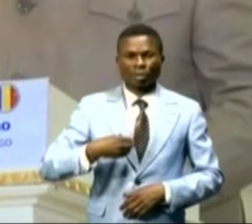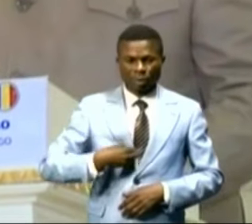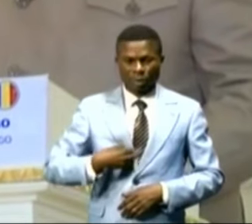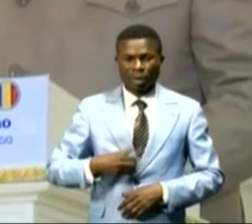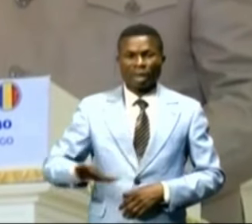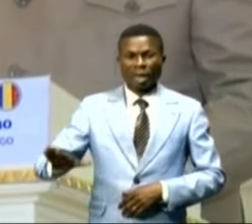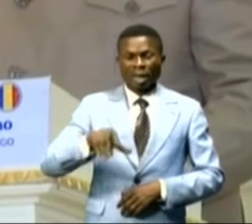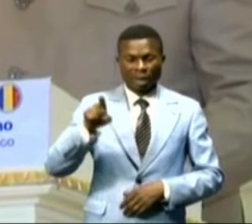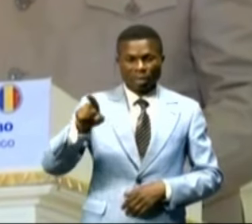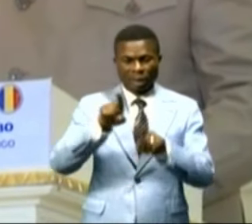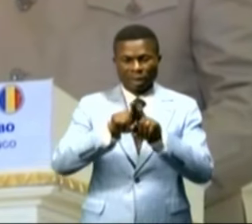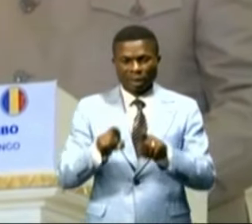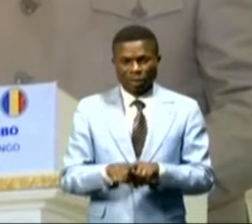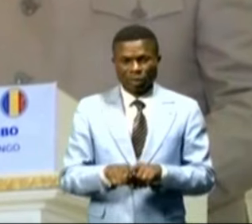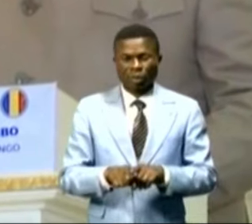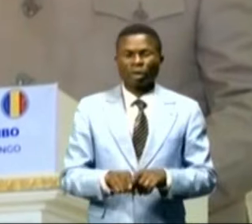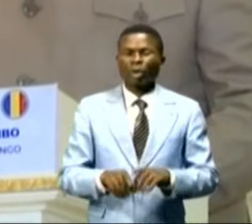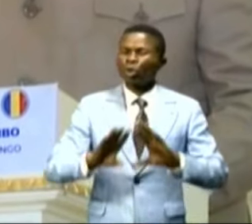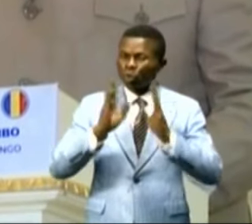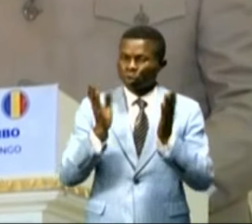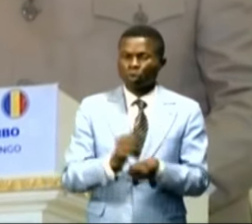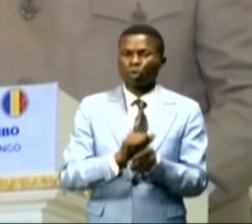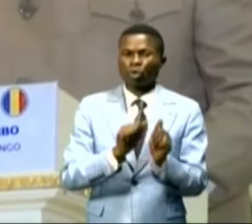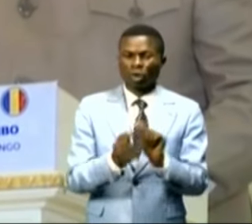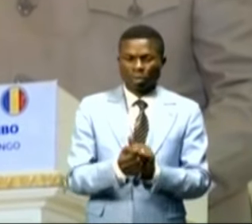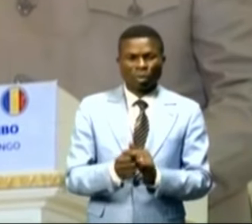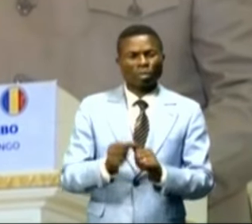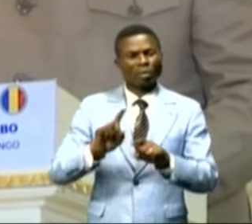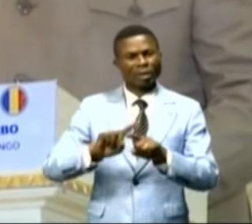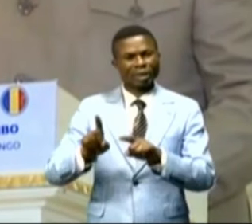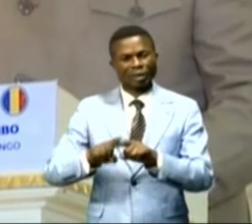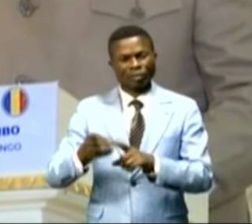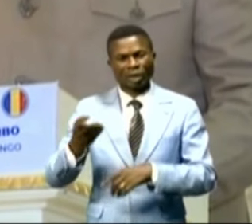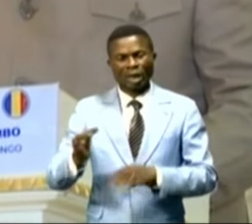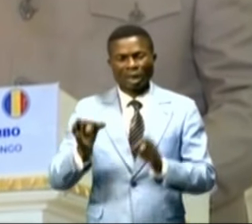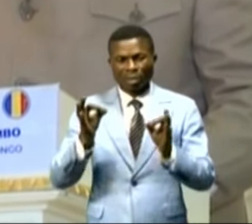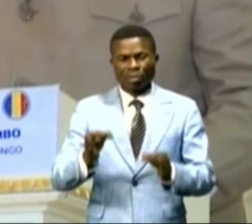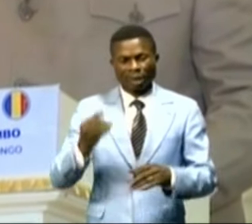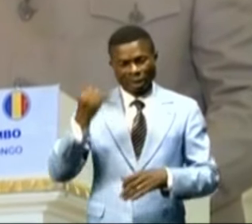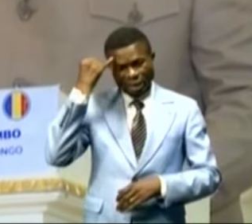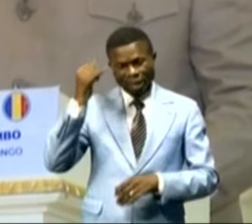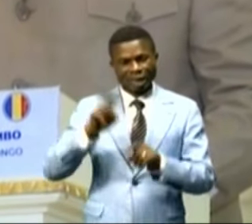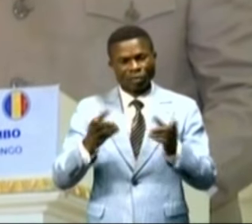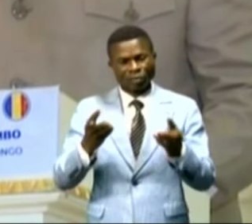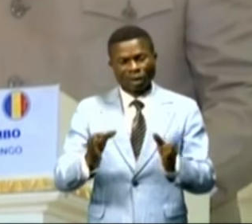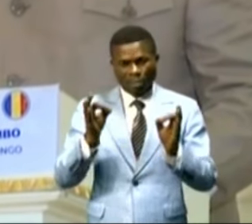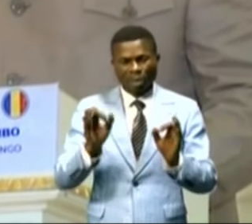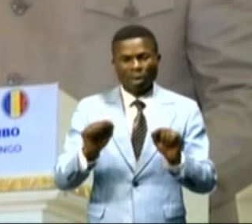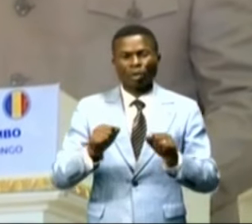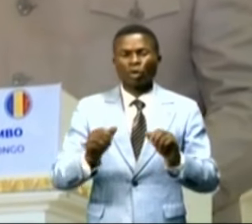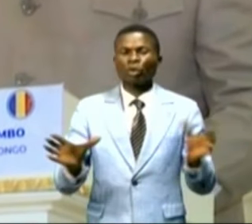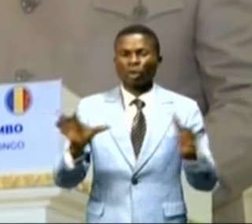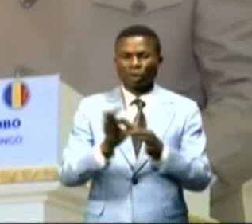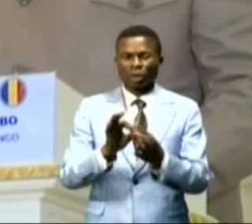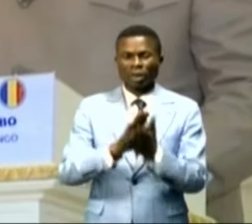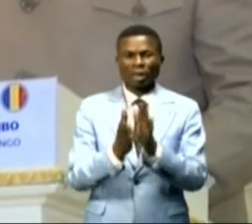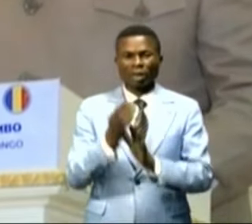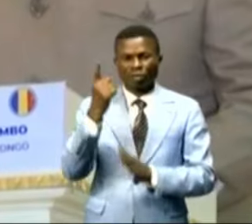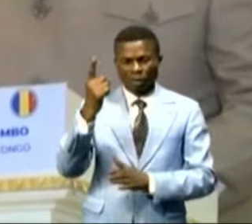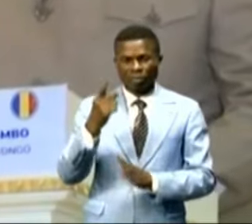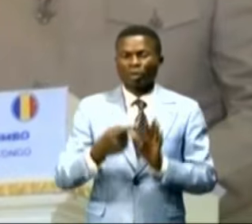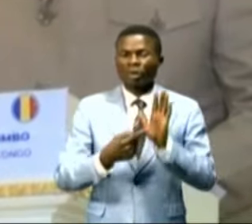pays, peu importe leur divergence d'opinion. Elle incarne